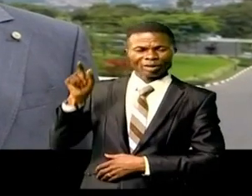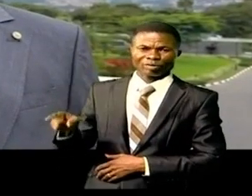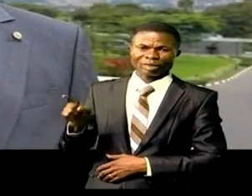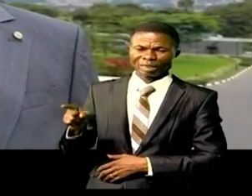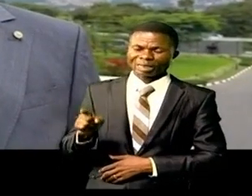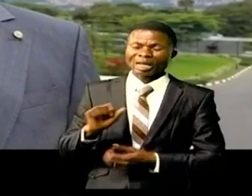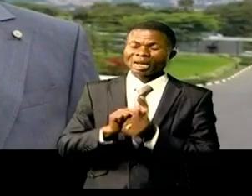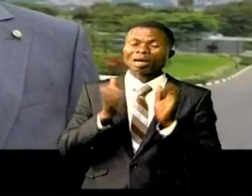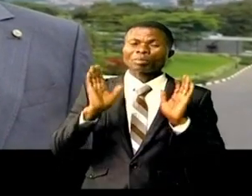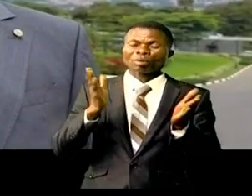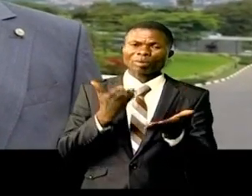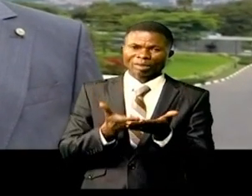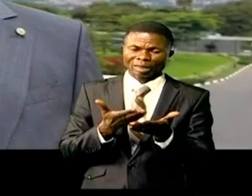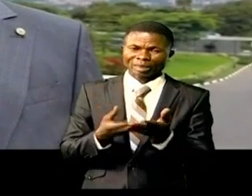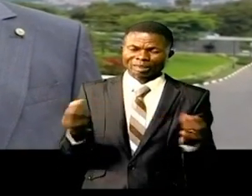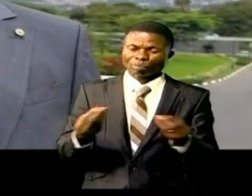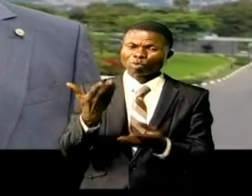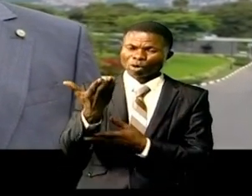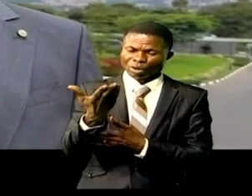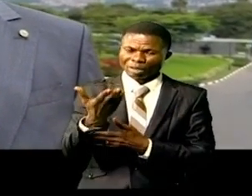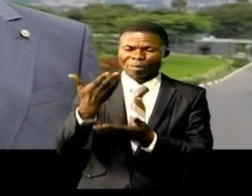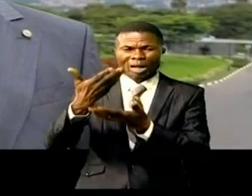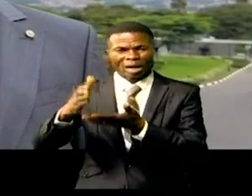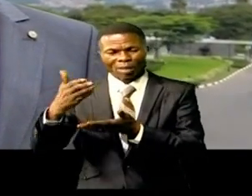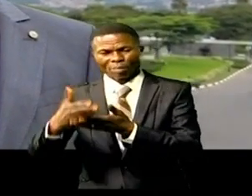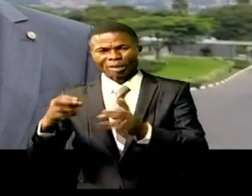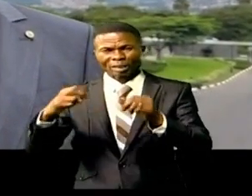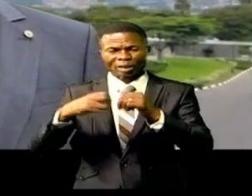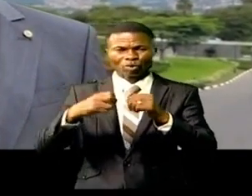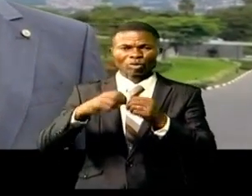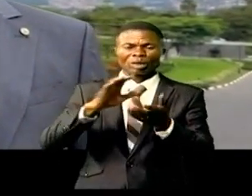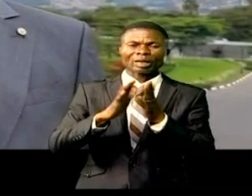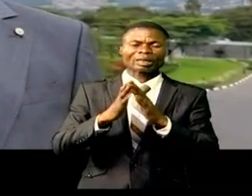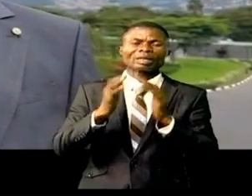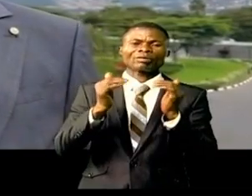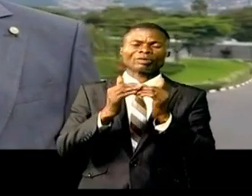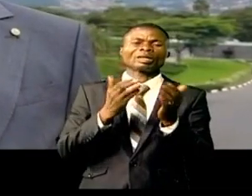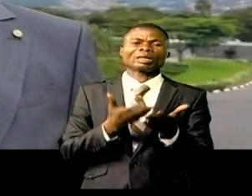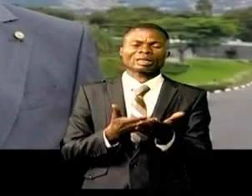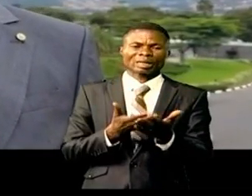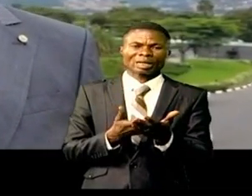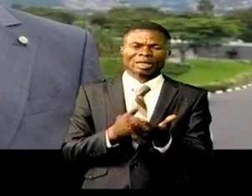et promoteur pour l'économie rurale, nous ne pouvons pas développer notre pays.